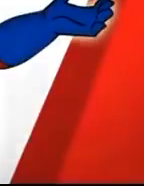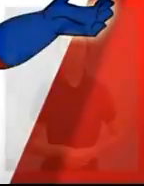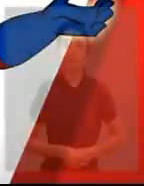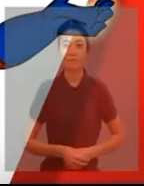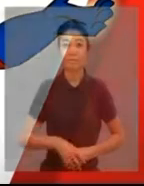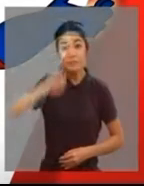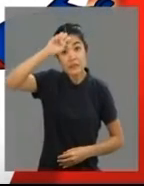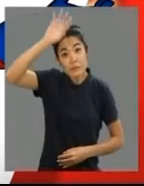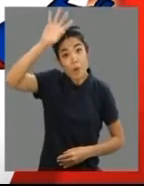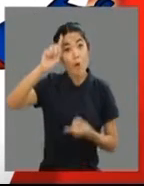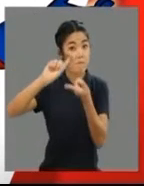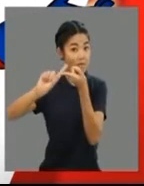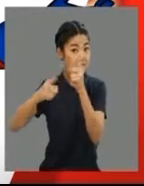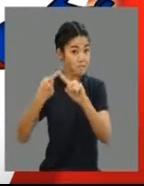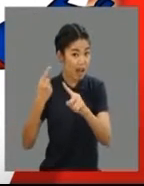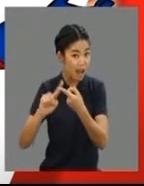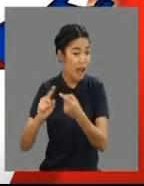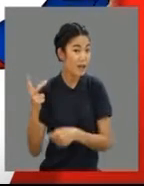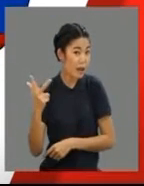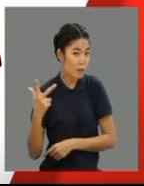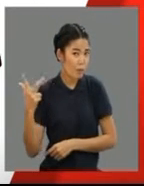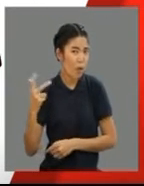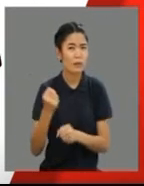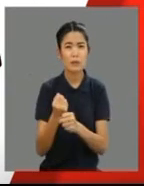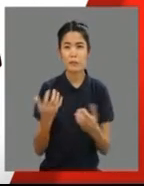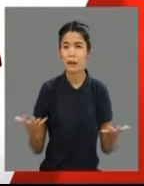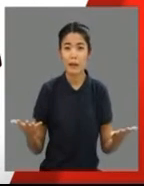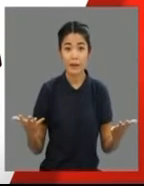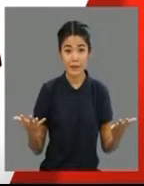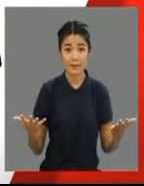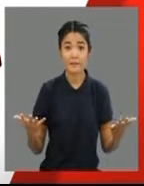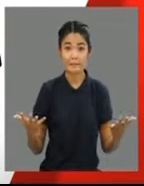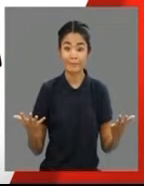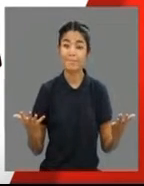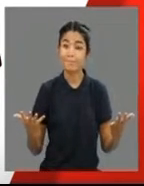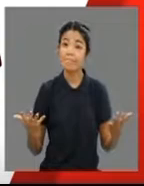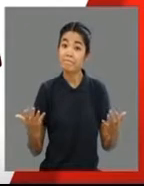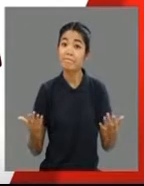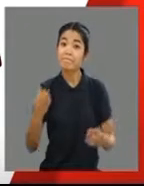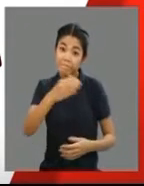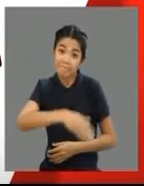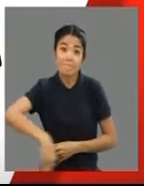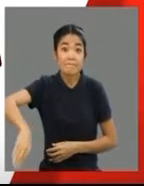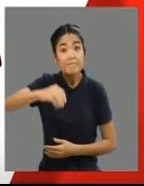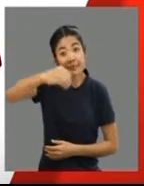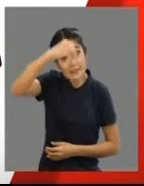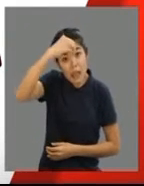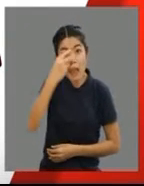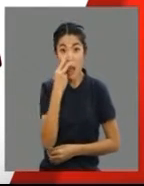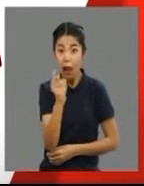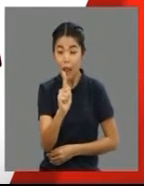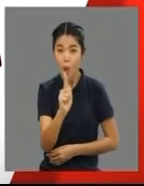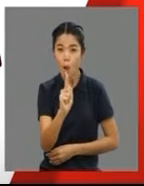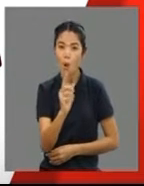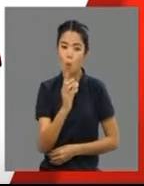เอาละสินโมภูและต้นจะทำยังไงกันต่อเห็นไหมครับว่า